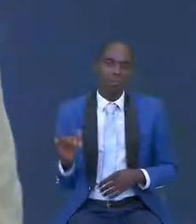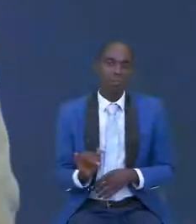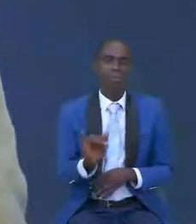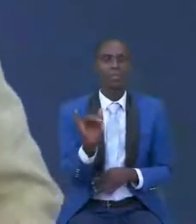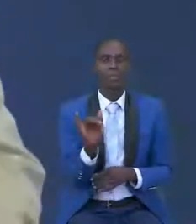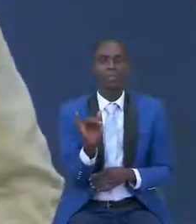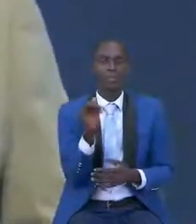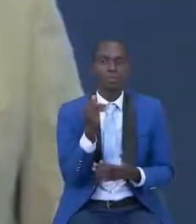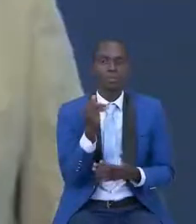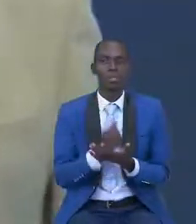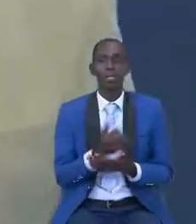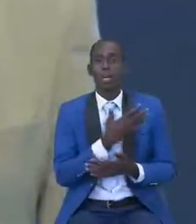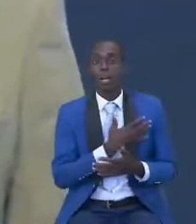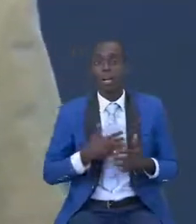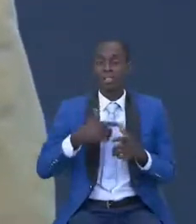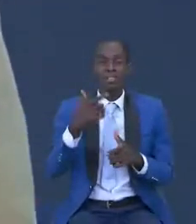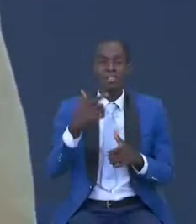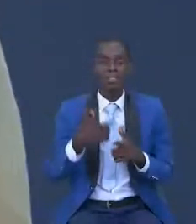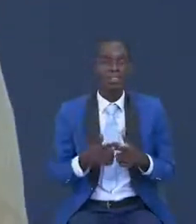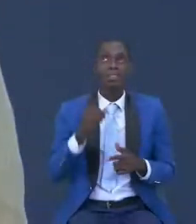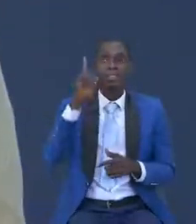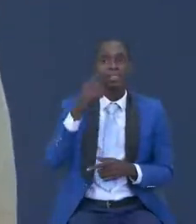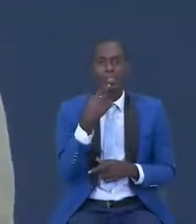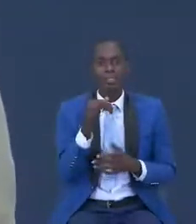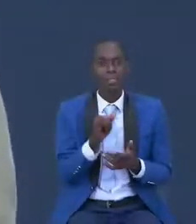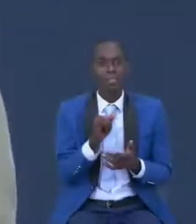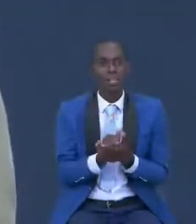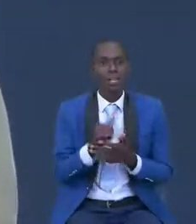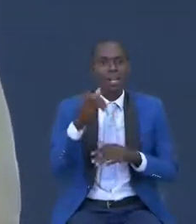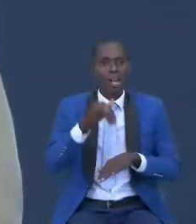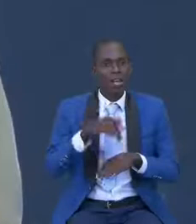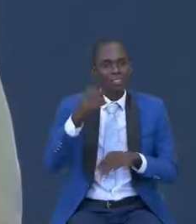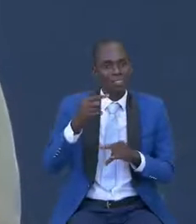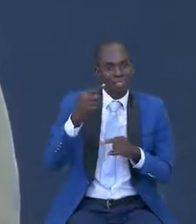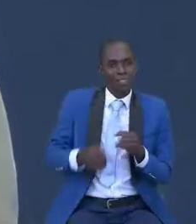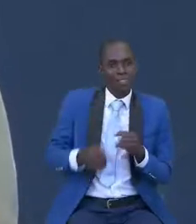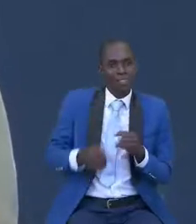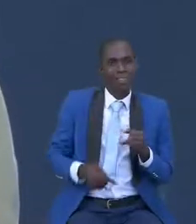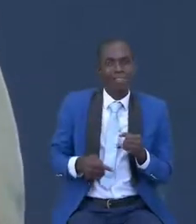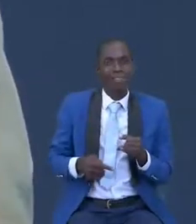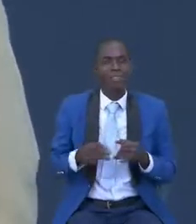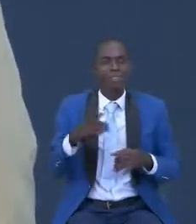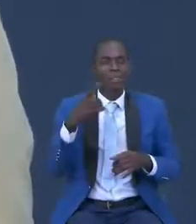hier, aujourd'hui et éternellement. Alors il dit,